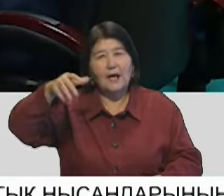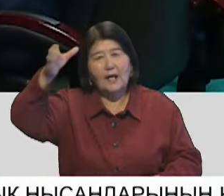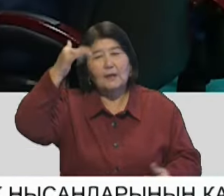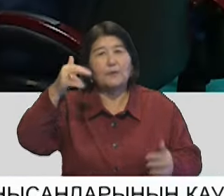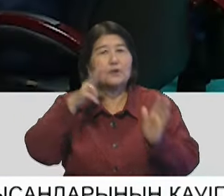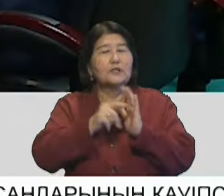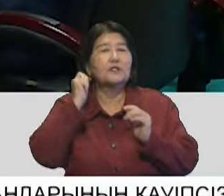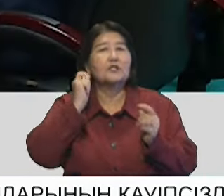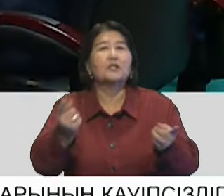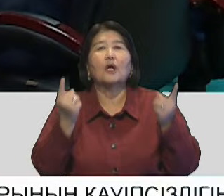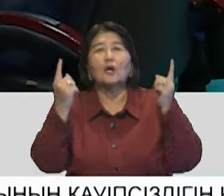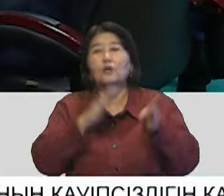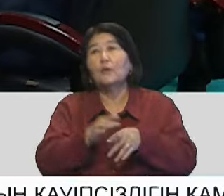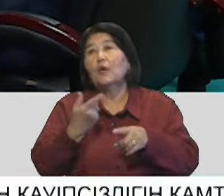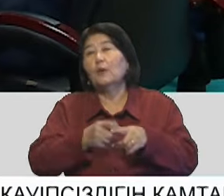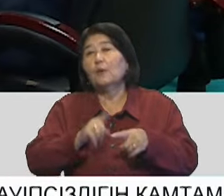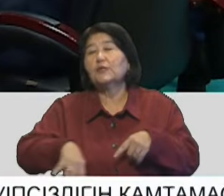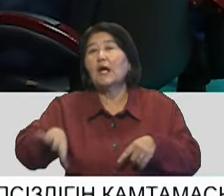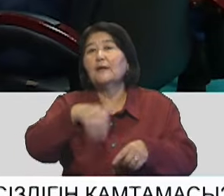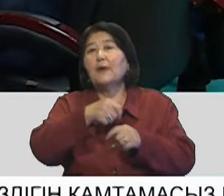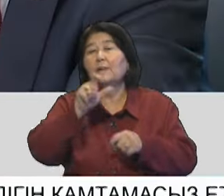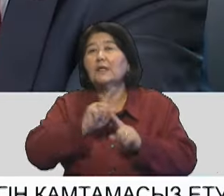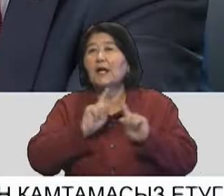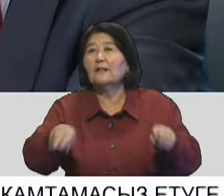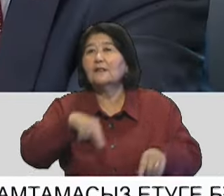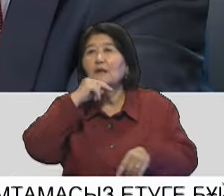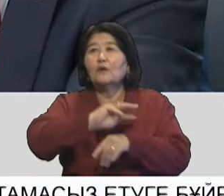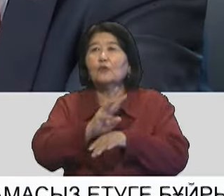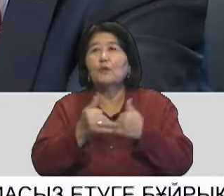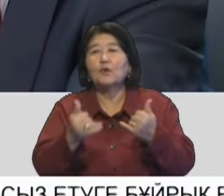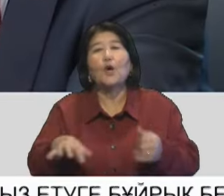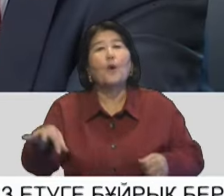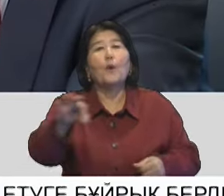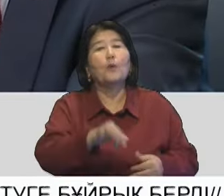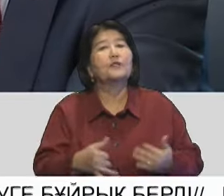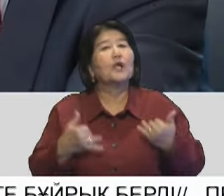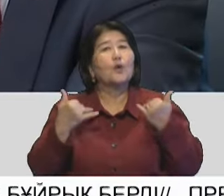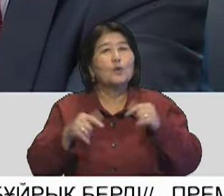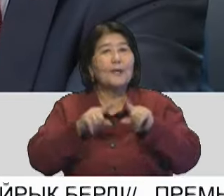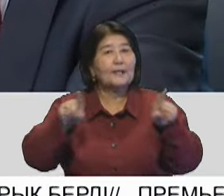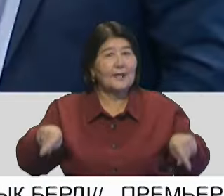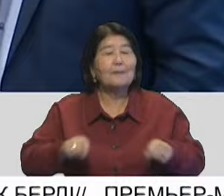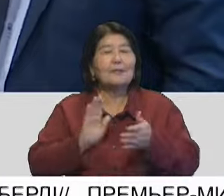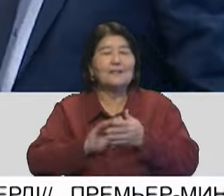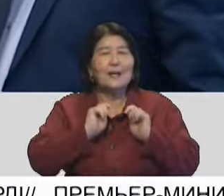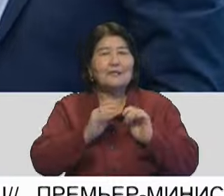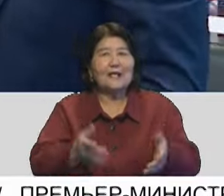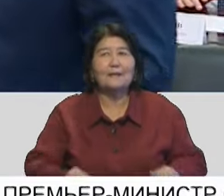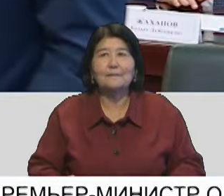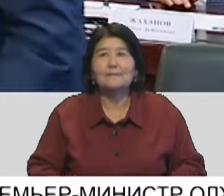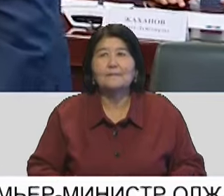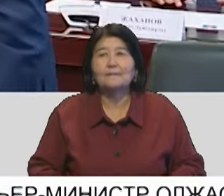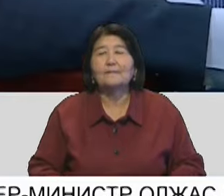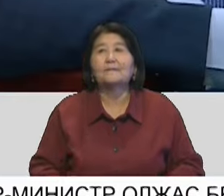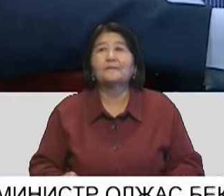80 жасқа толып отыр. Осыған орай аймақ басшысы айрықша құрмет көрсетіп, облыстың құрмет грамотасын табыстады. Жерлестеріңіздің